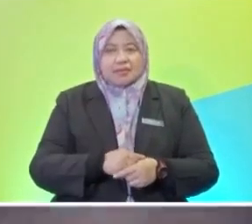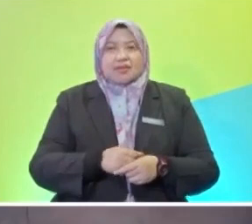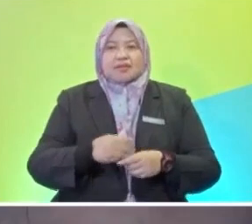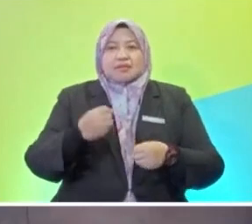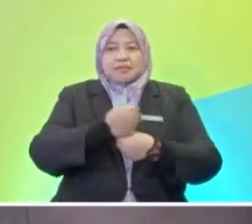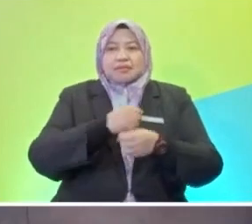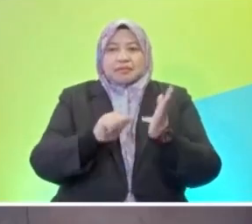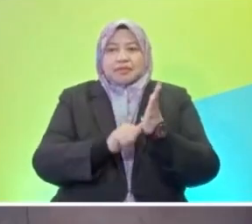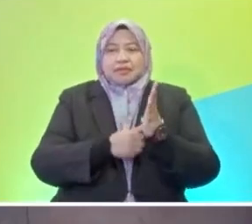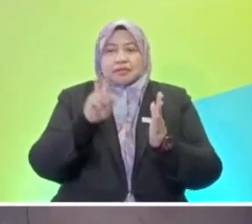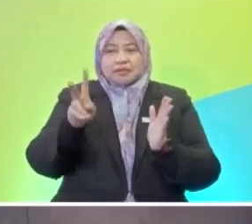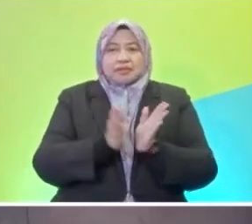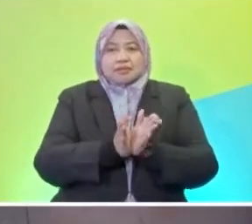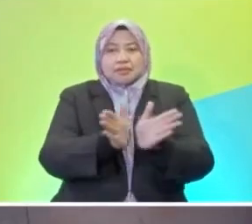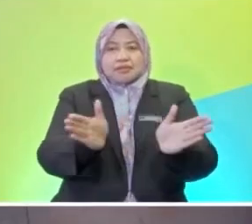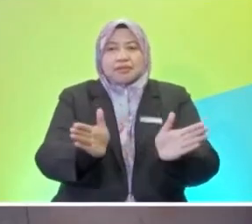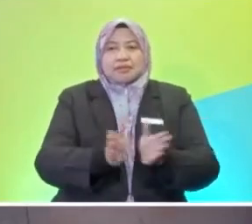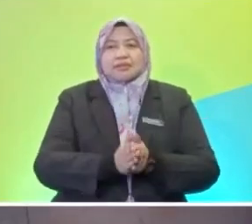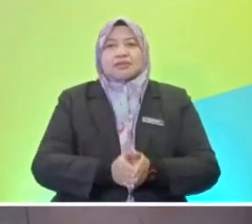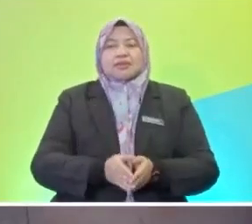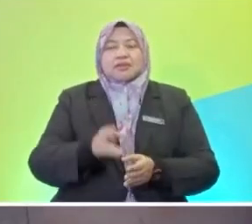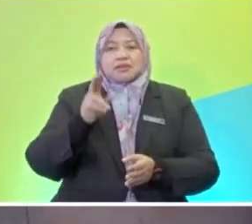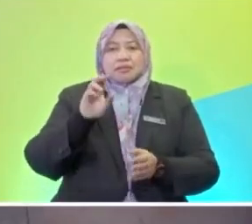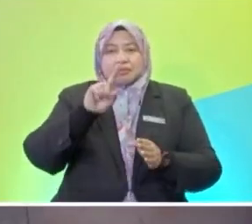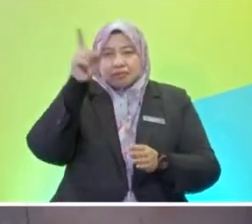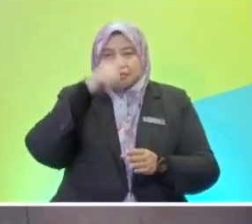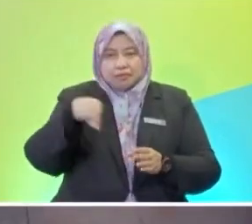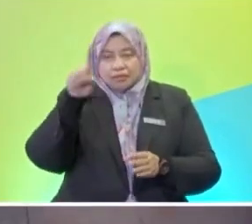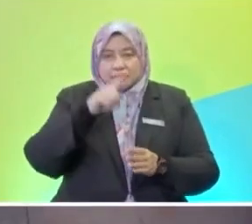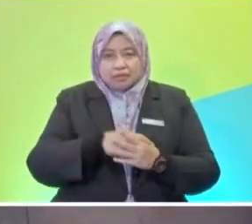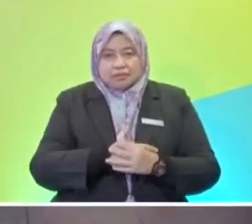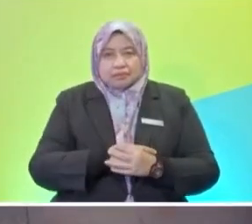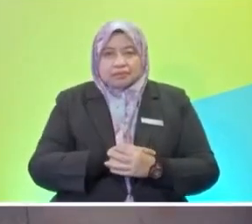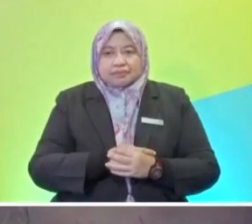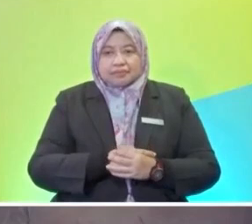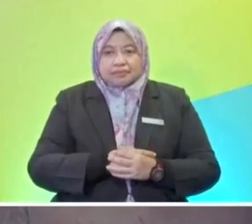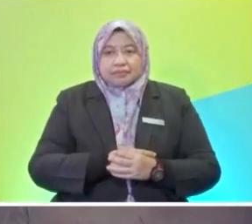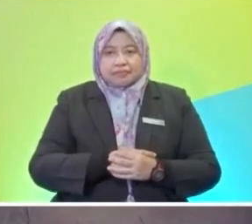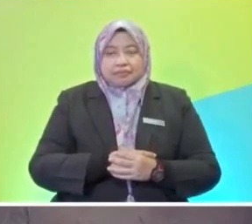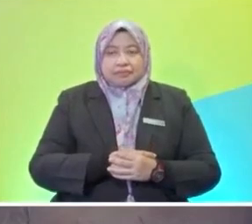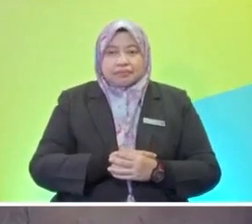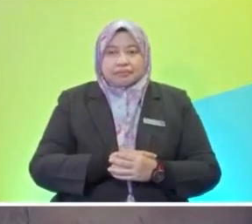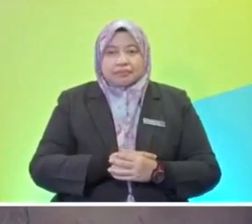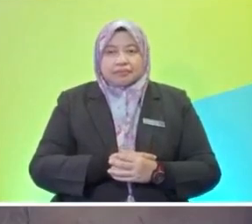dua dimensi bagi bola adalah bulatan naik Oke aku lagi